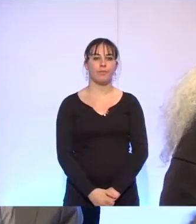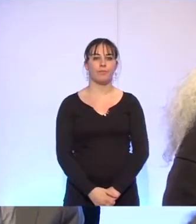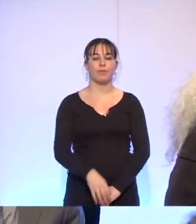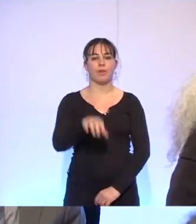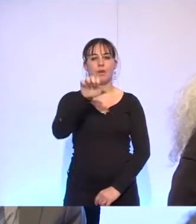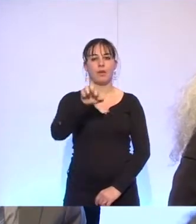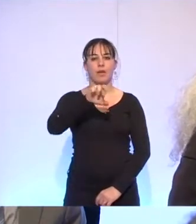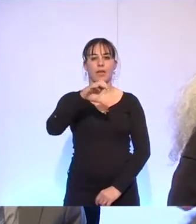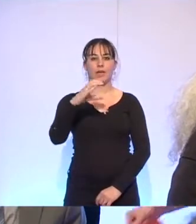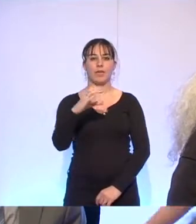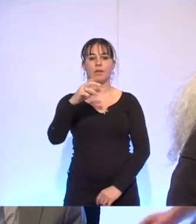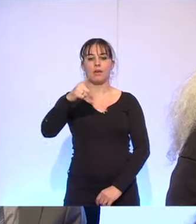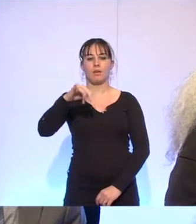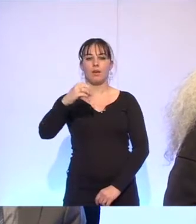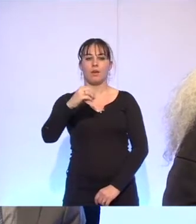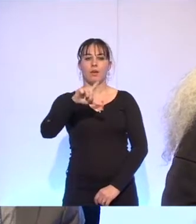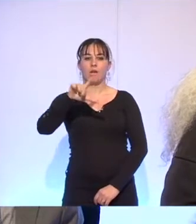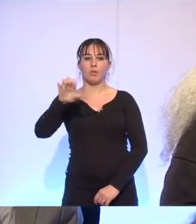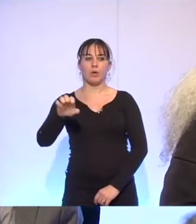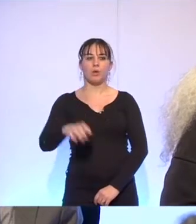Éric Piolle.